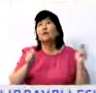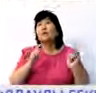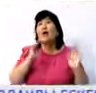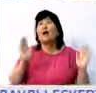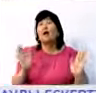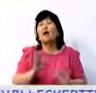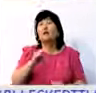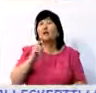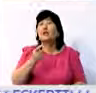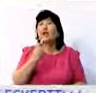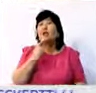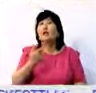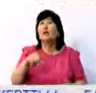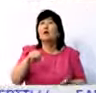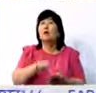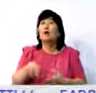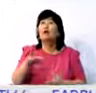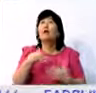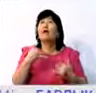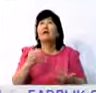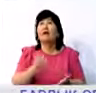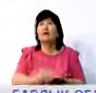тілінде ән айтып, болулықтарды таң қалдырды.